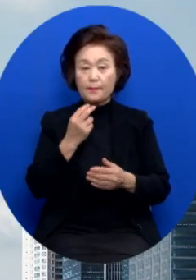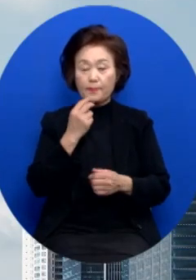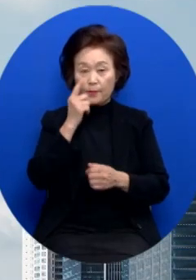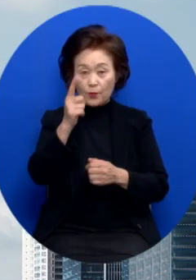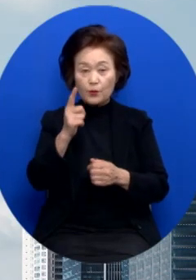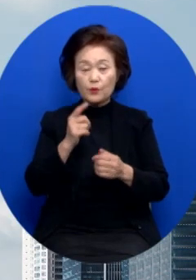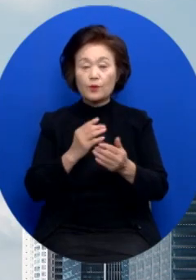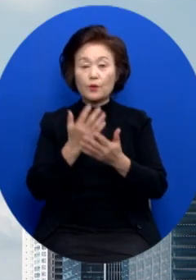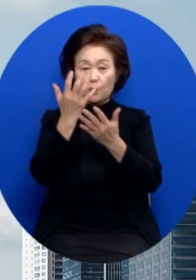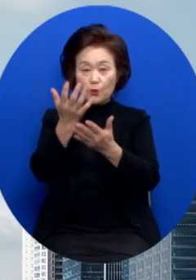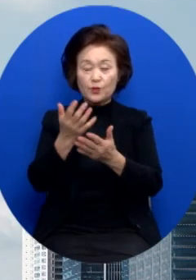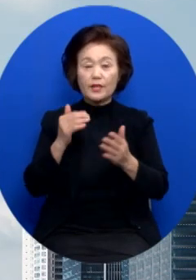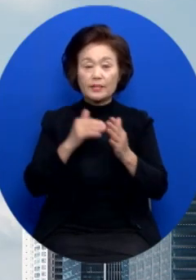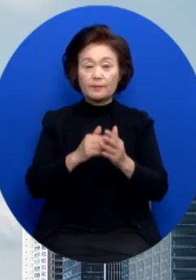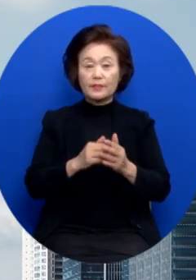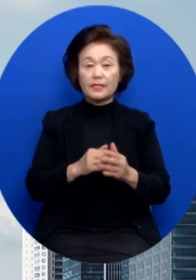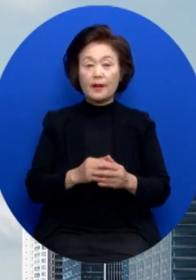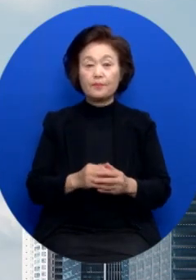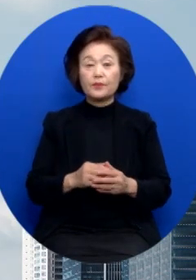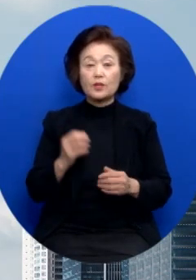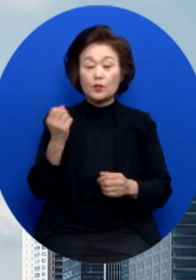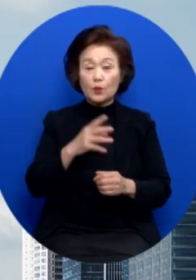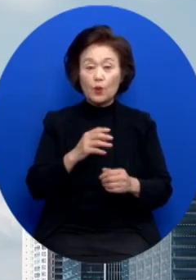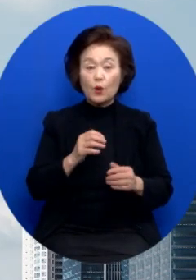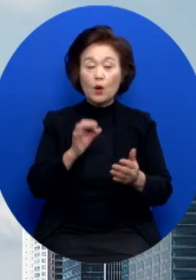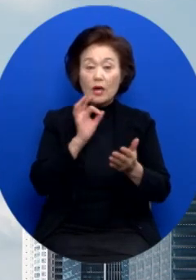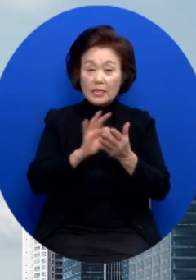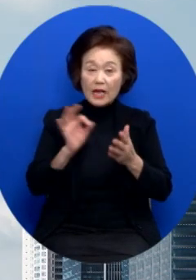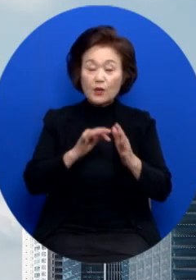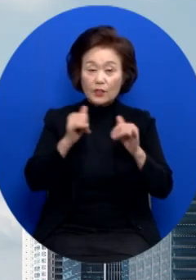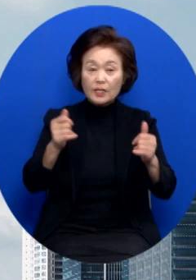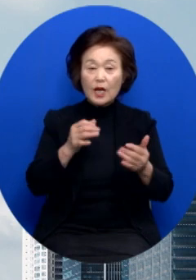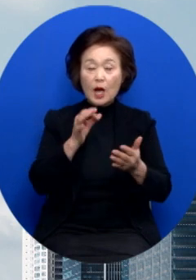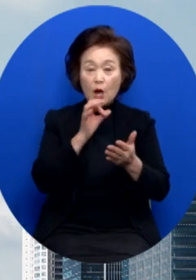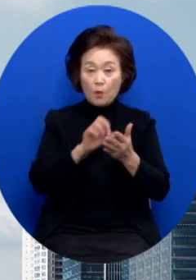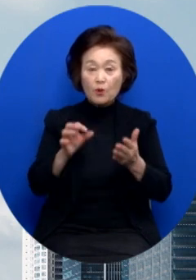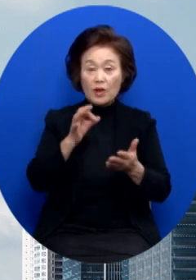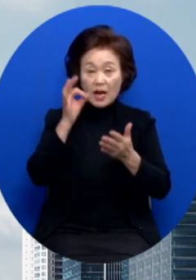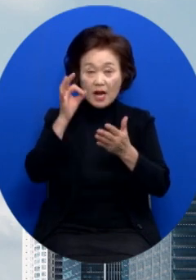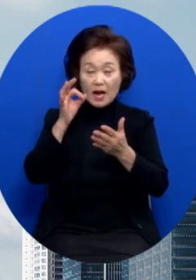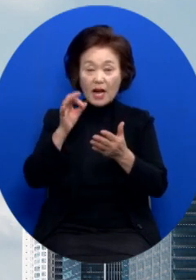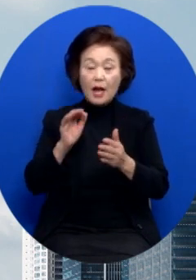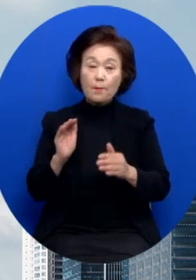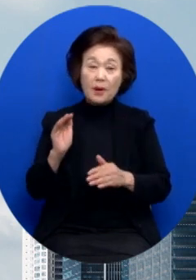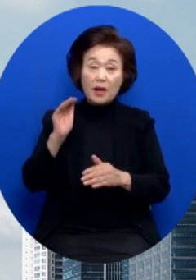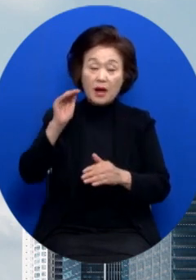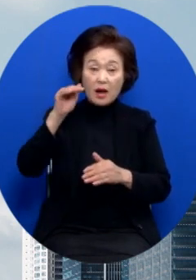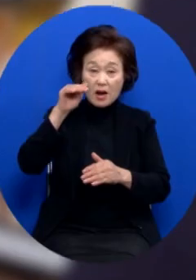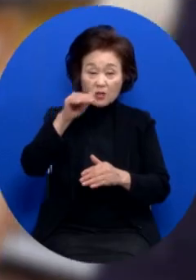소비자 물가 상승률이 둔화했지만 먹거리 물가 상승폭은 오히려 더 커진 것으로 나타났습니다.